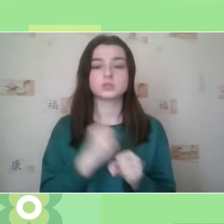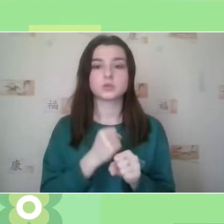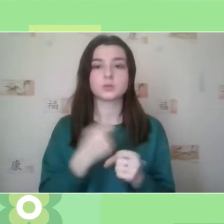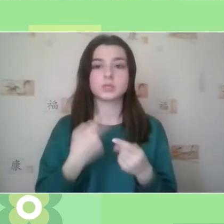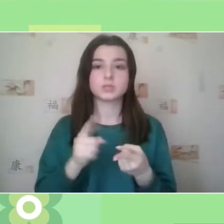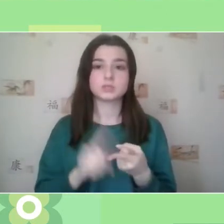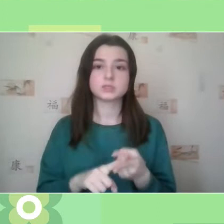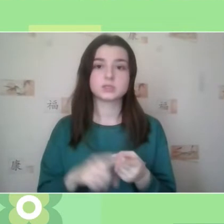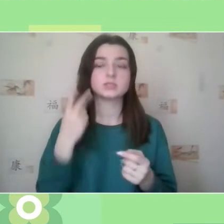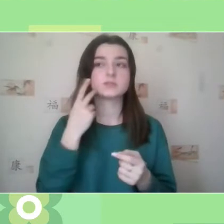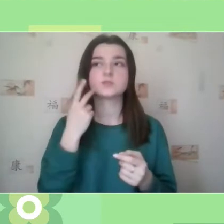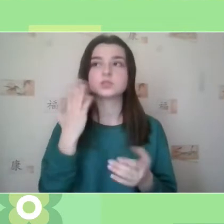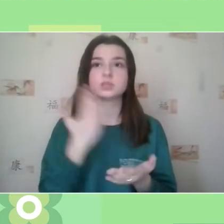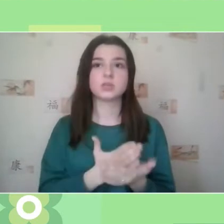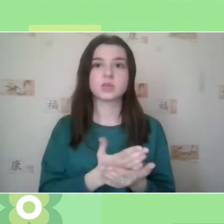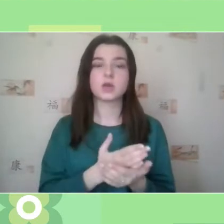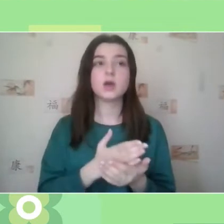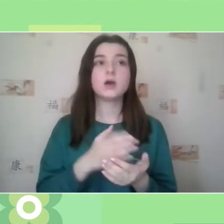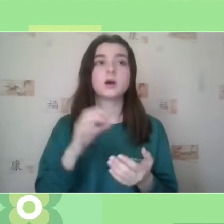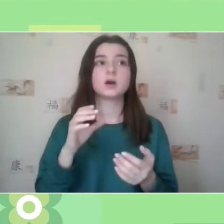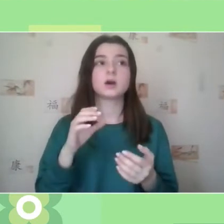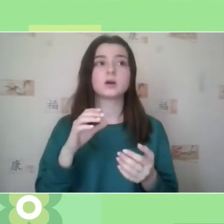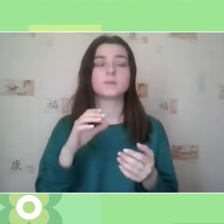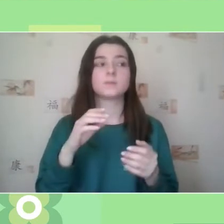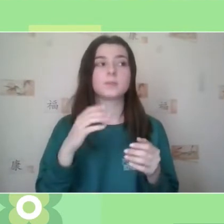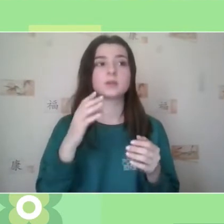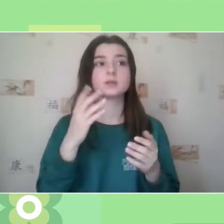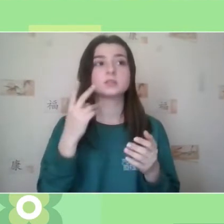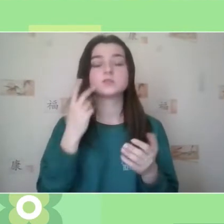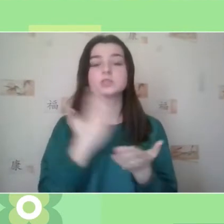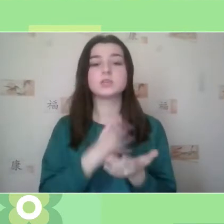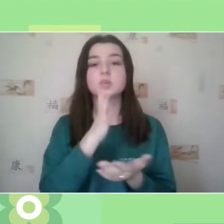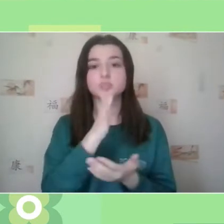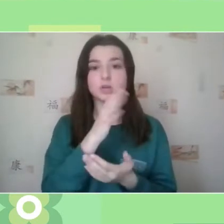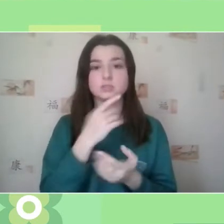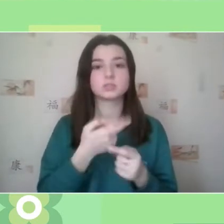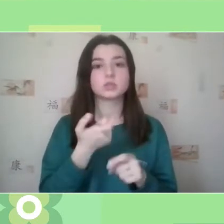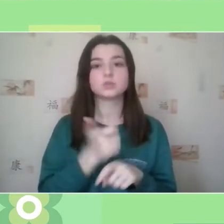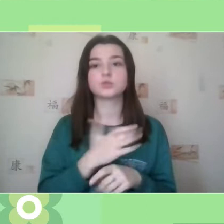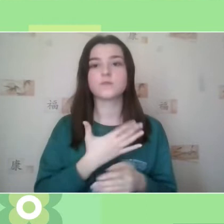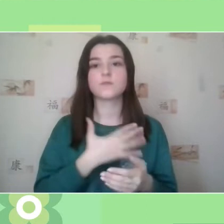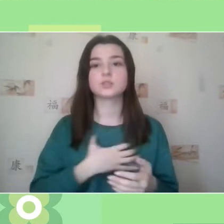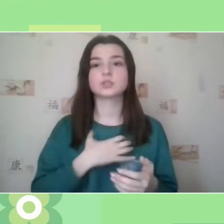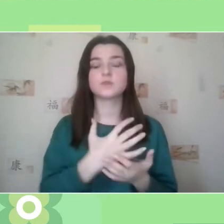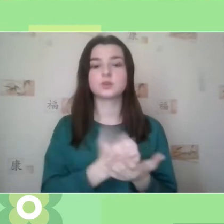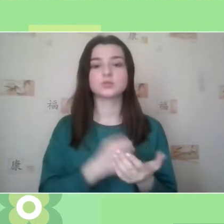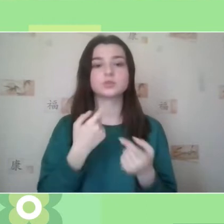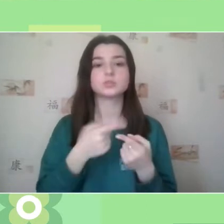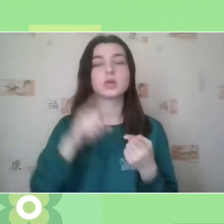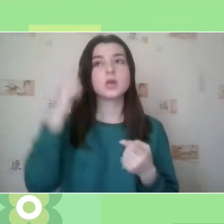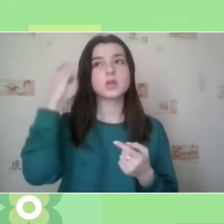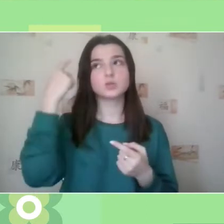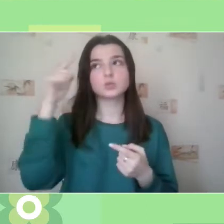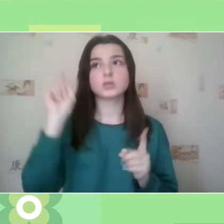Вони завжди є. Є час. Це теж дуже серйозний ресурс. Є ентузіазм, це теж дуже